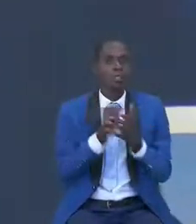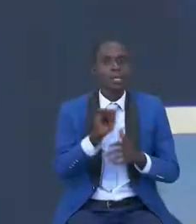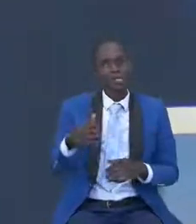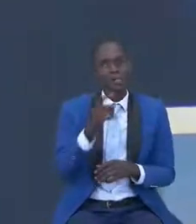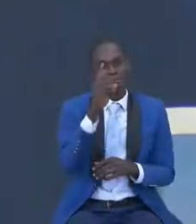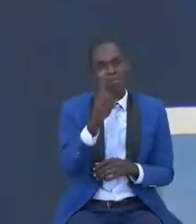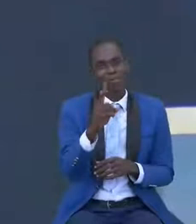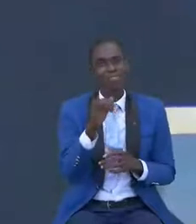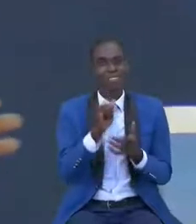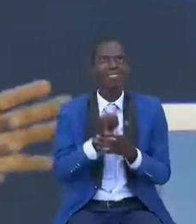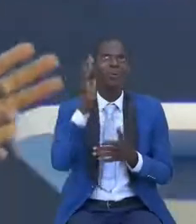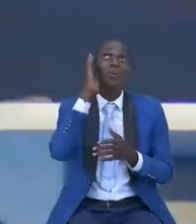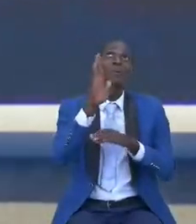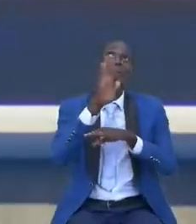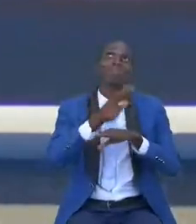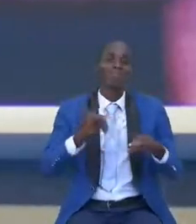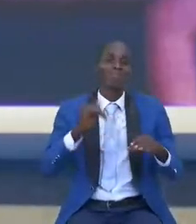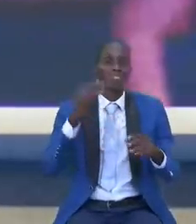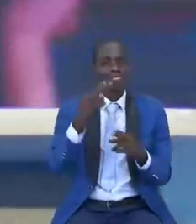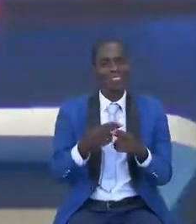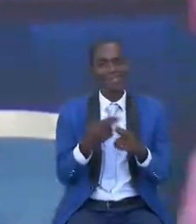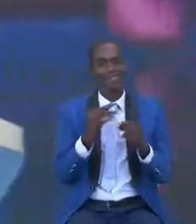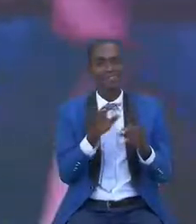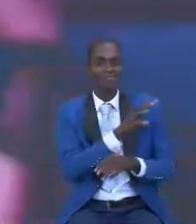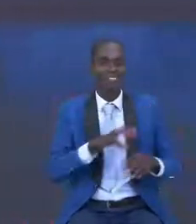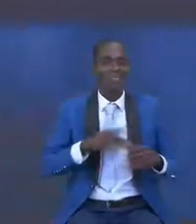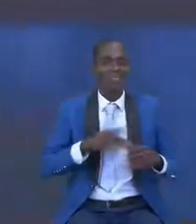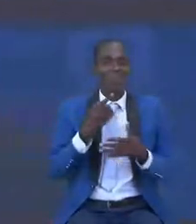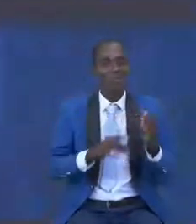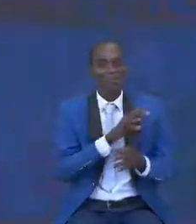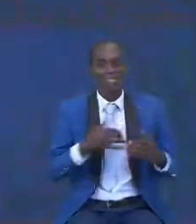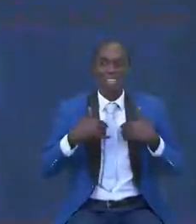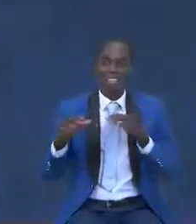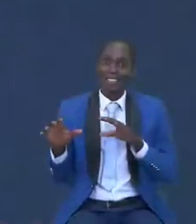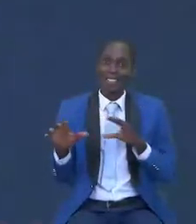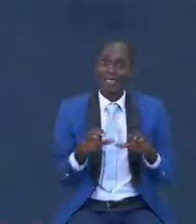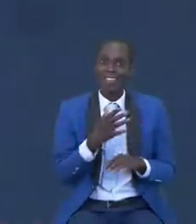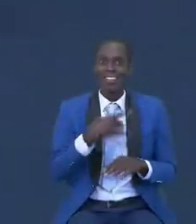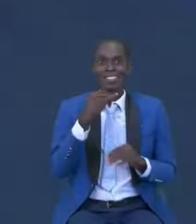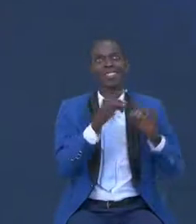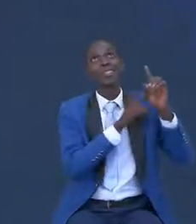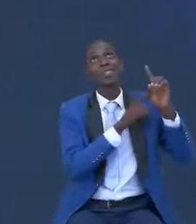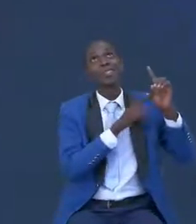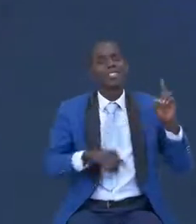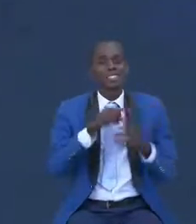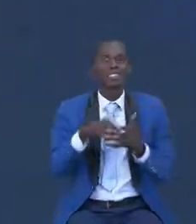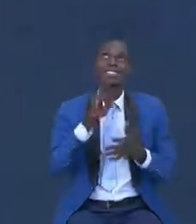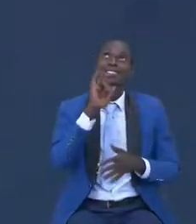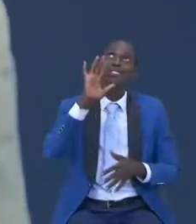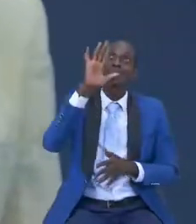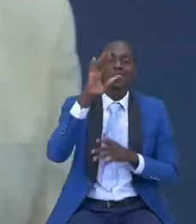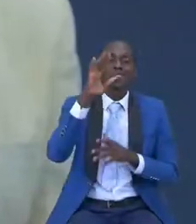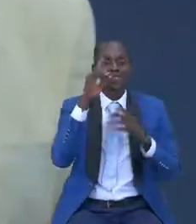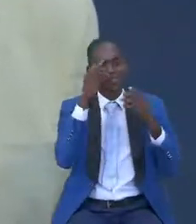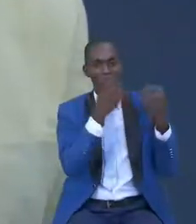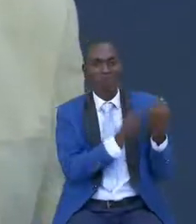L'alliance de son salut, que quiconque invoquera sur la base de ce que Christ a fait. Et je